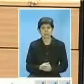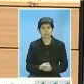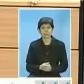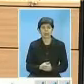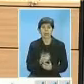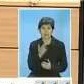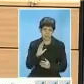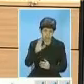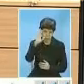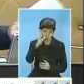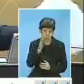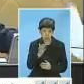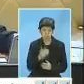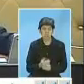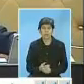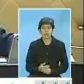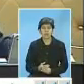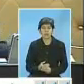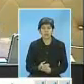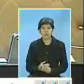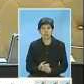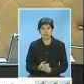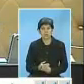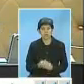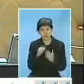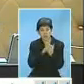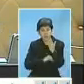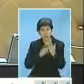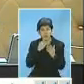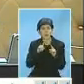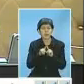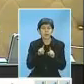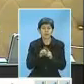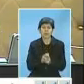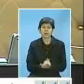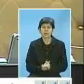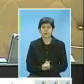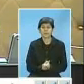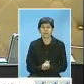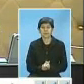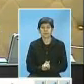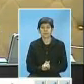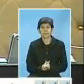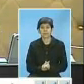เชิญประท้วง ให้ขอบเขตทั่วประเทศด้วยกันทำไม เดี๋ยวนะเดี๋ยวนะ